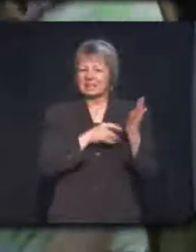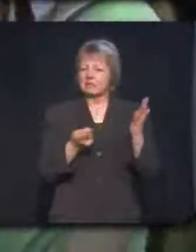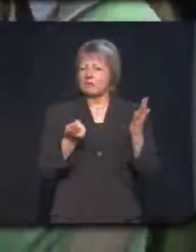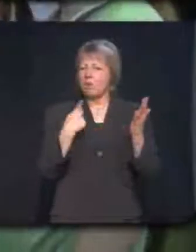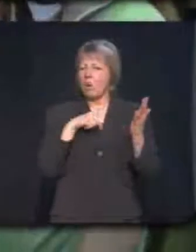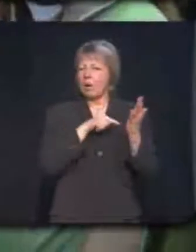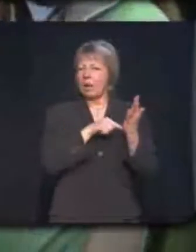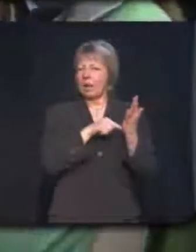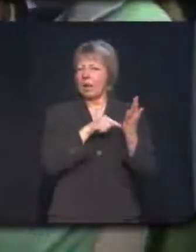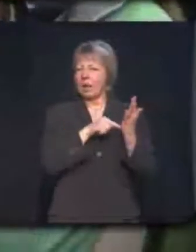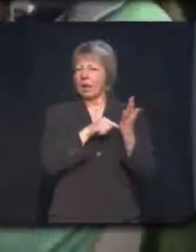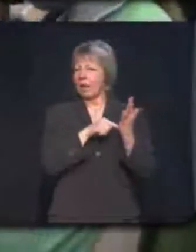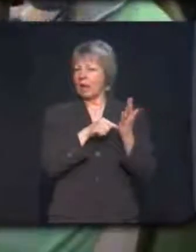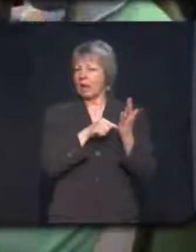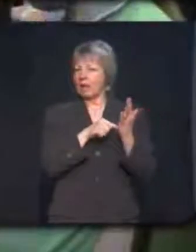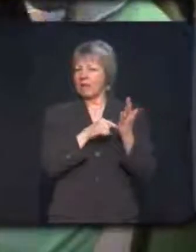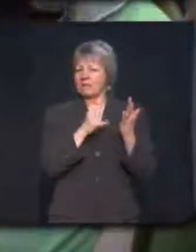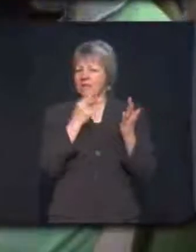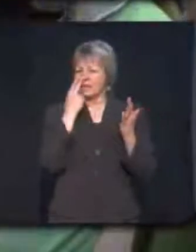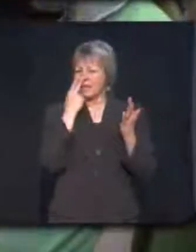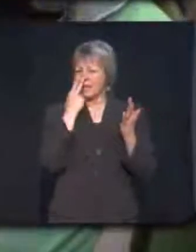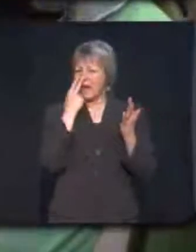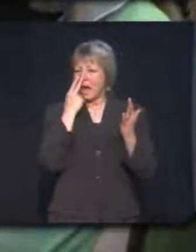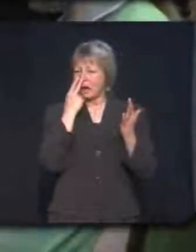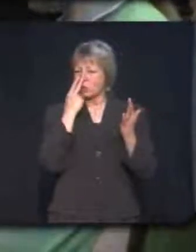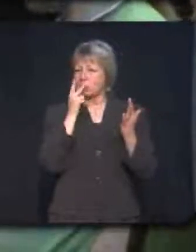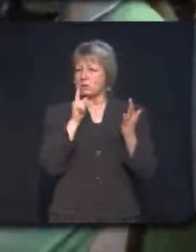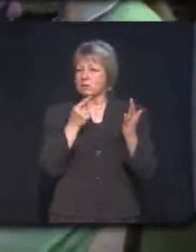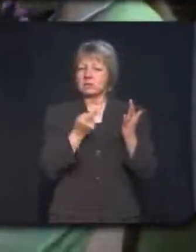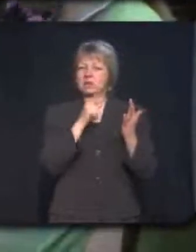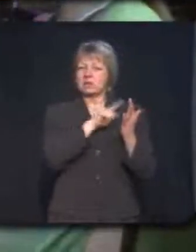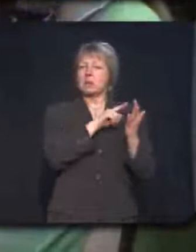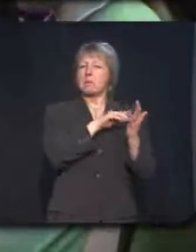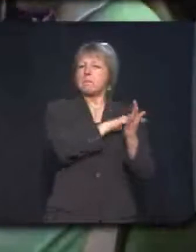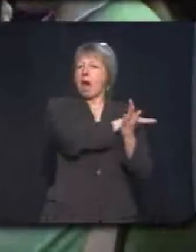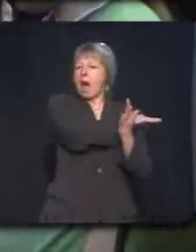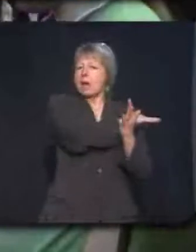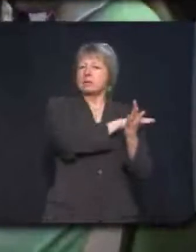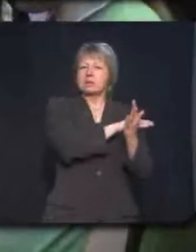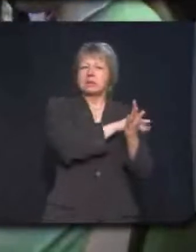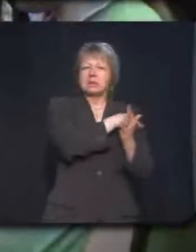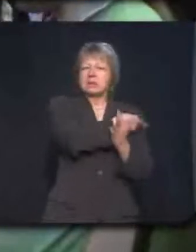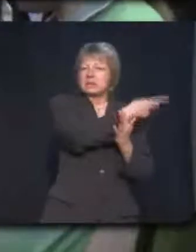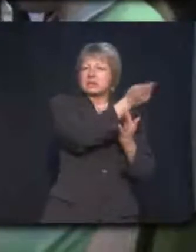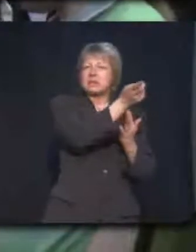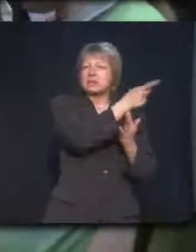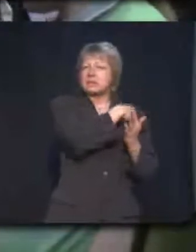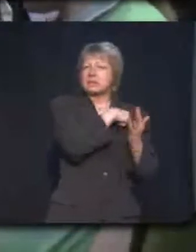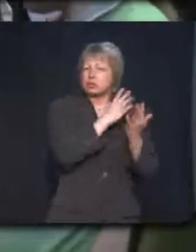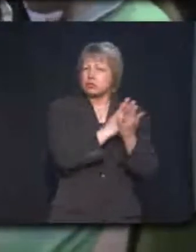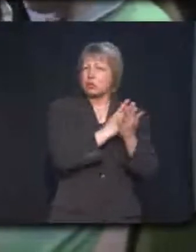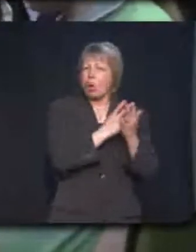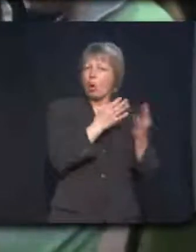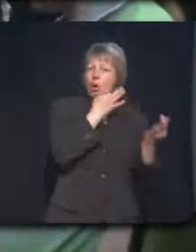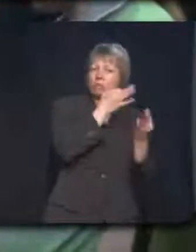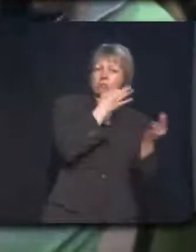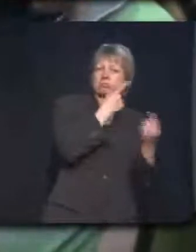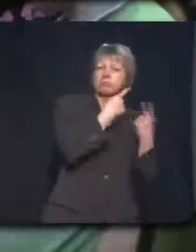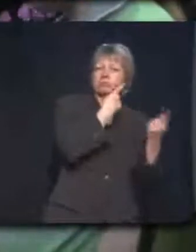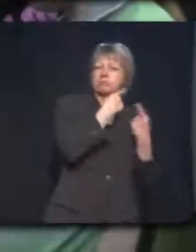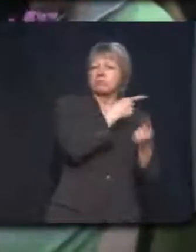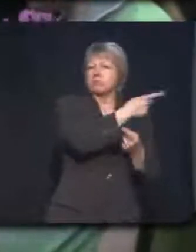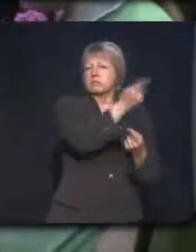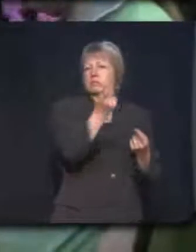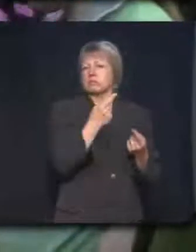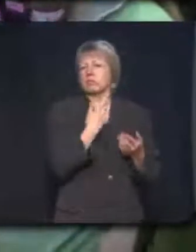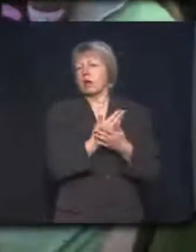welche rückkopplungsmechanismen gegenüber der Basis ihr bisher dazu verwendet habt zum Beispiel war